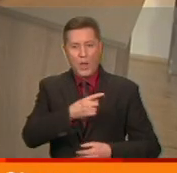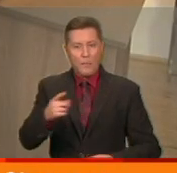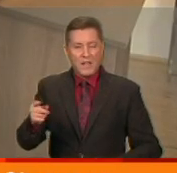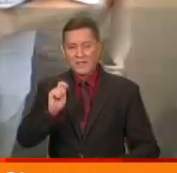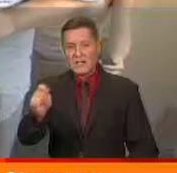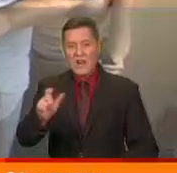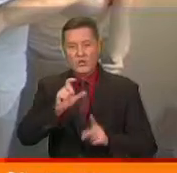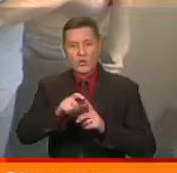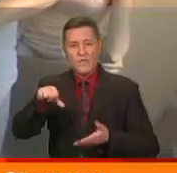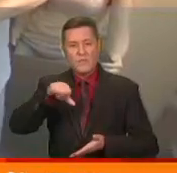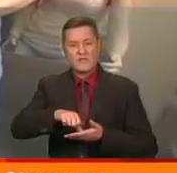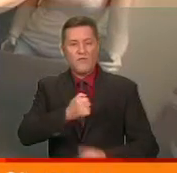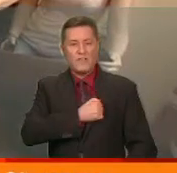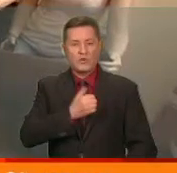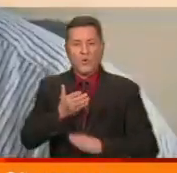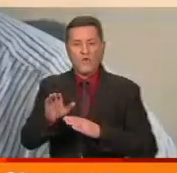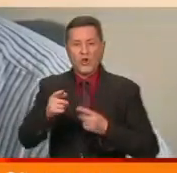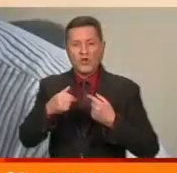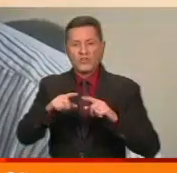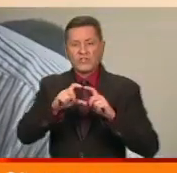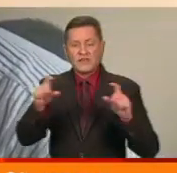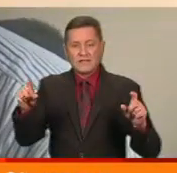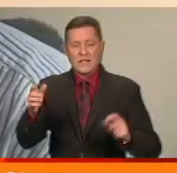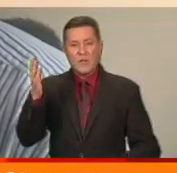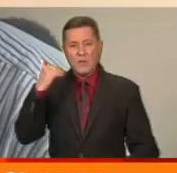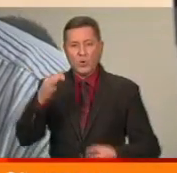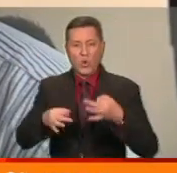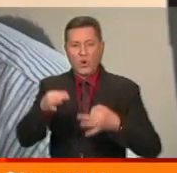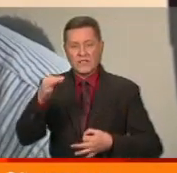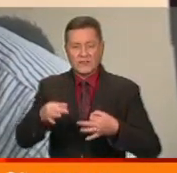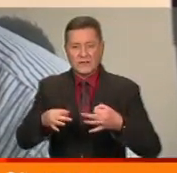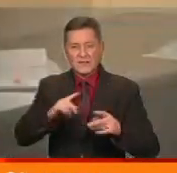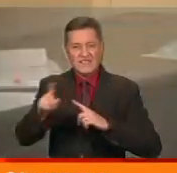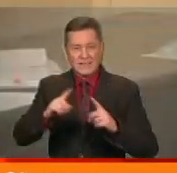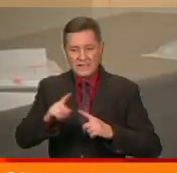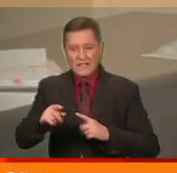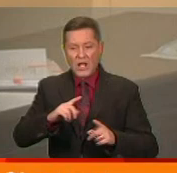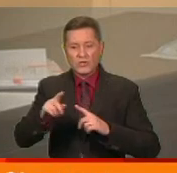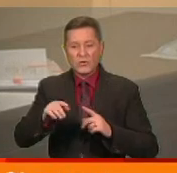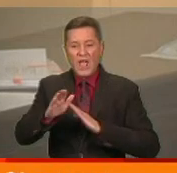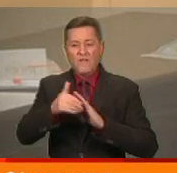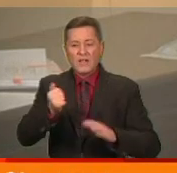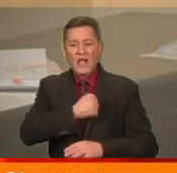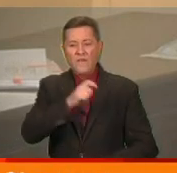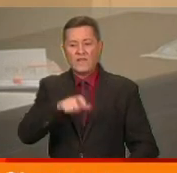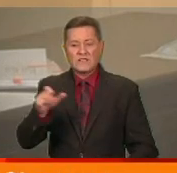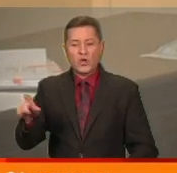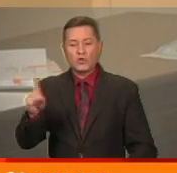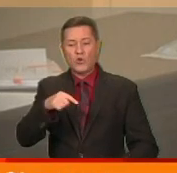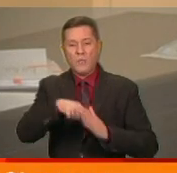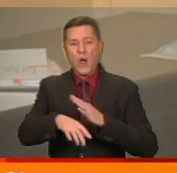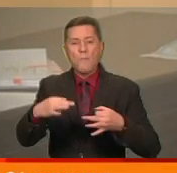надає слово представникові військової частини. Минулого засідання суддя не вдовольнилася відпискою. Викликала військовиків, аби